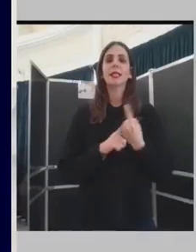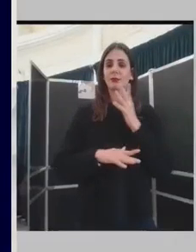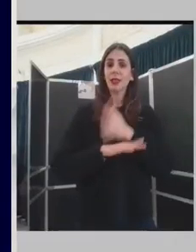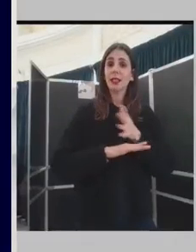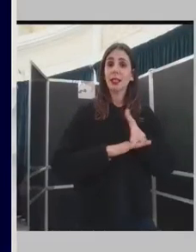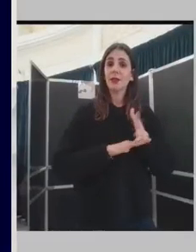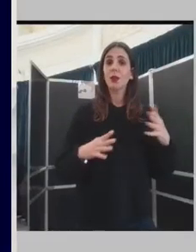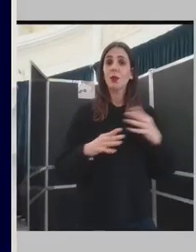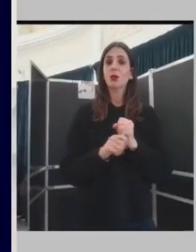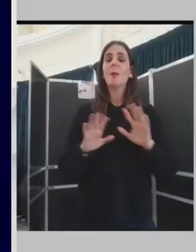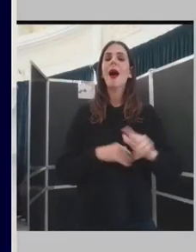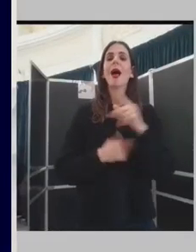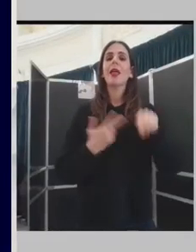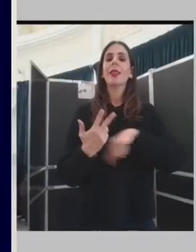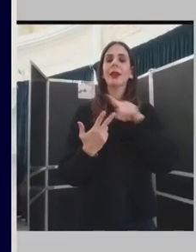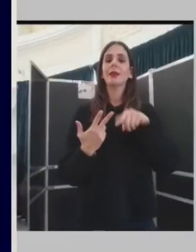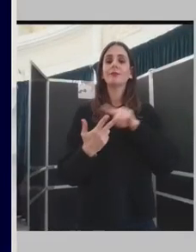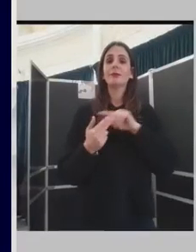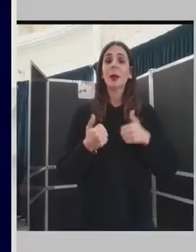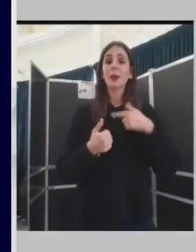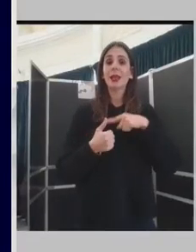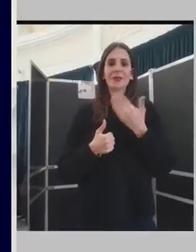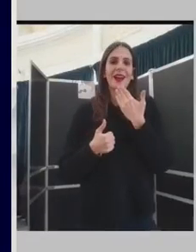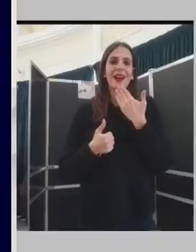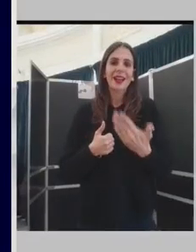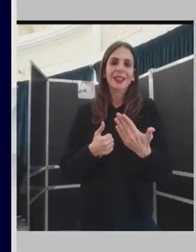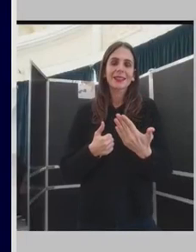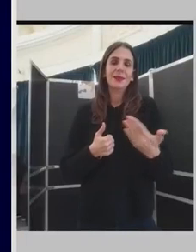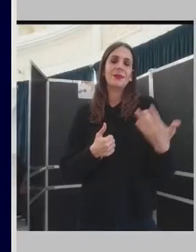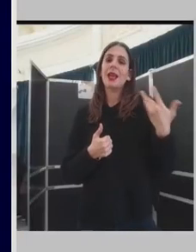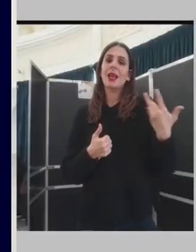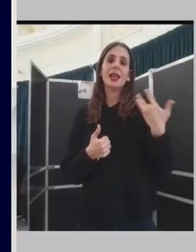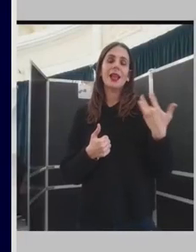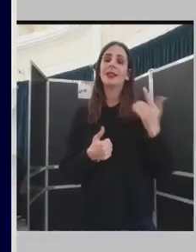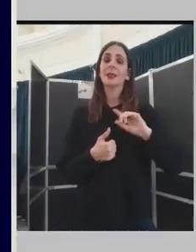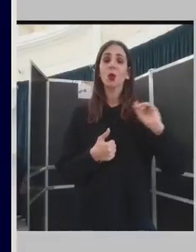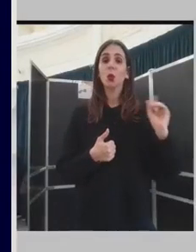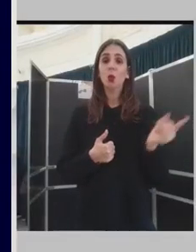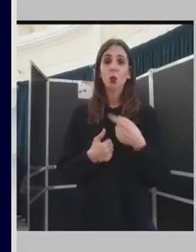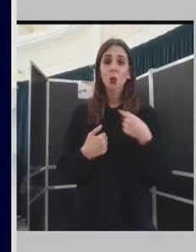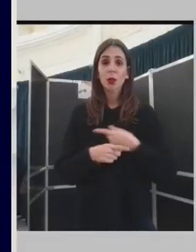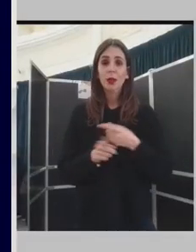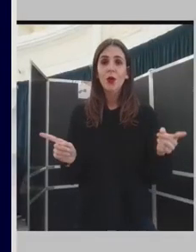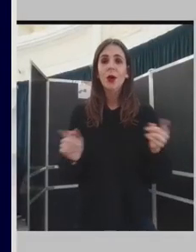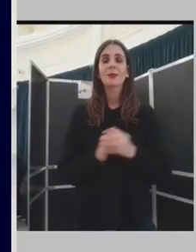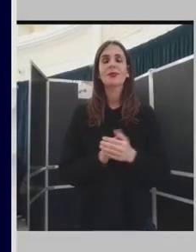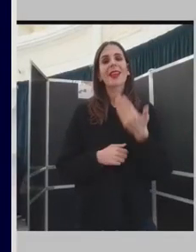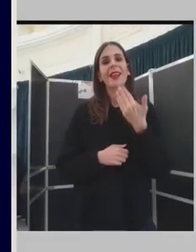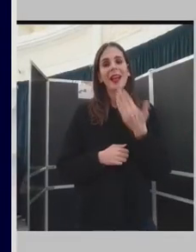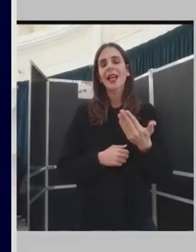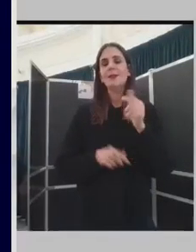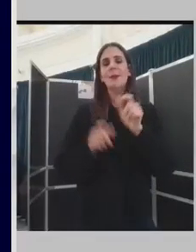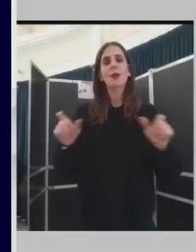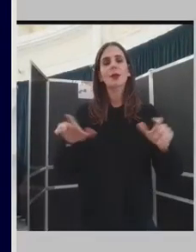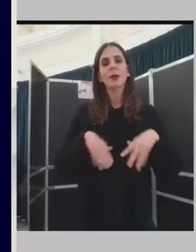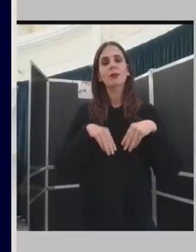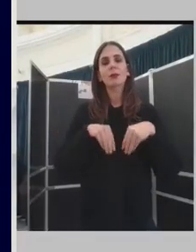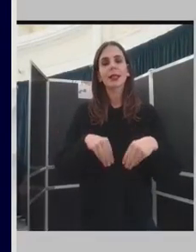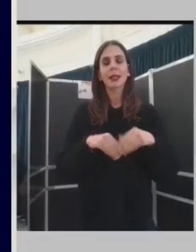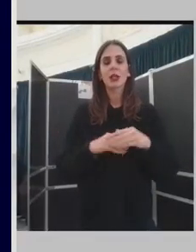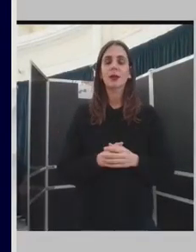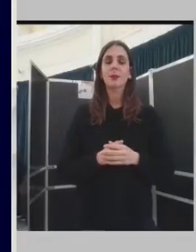cose le voglio dire. La prima, un ringraziamento a tutte voi, a tutti voi, a tutte le persone che sono qui, ma un ringraziamento